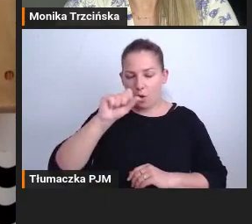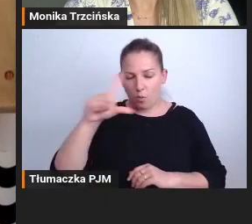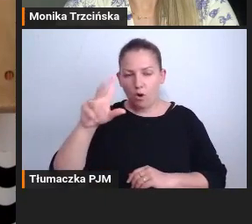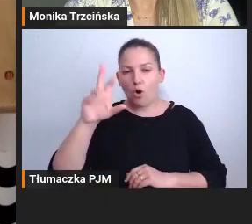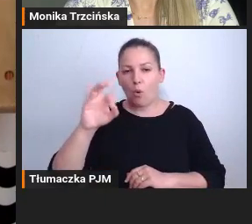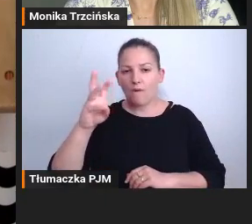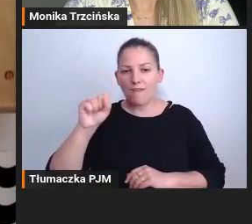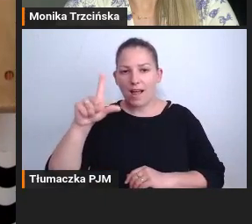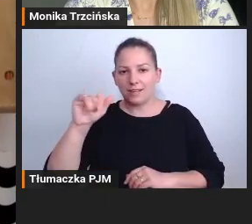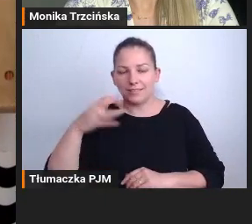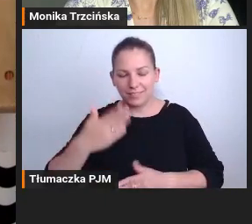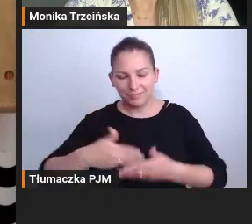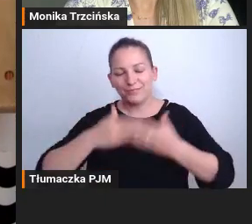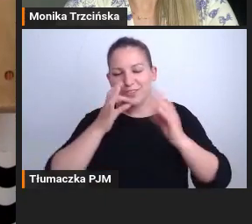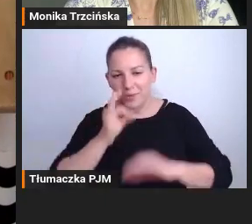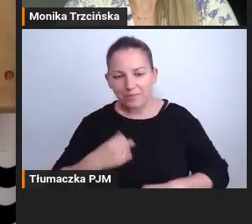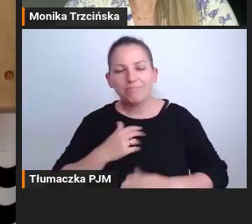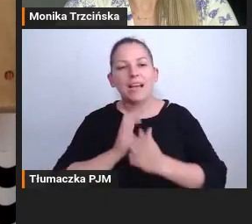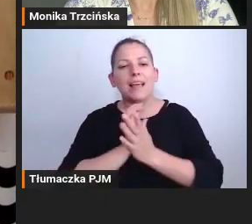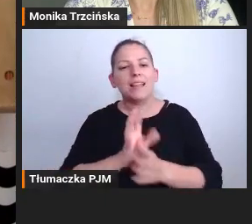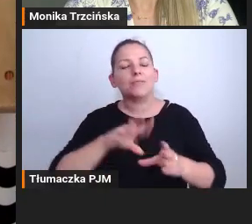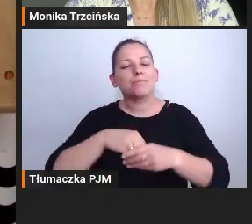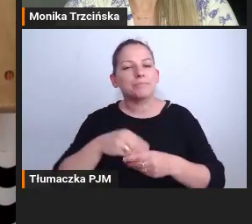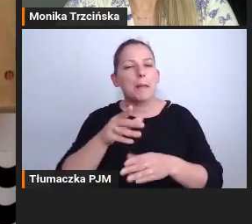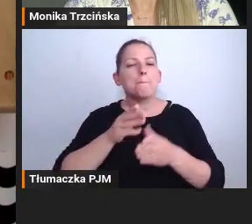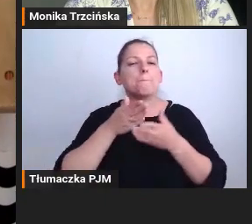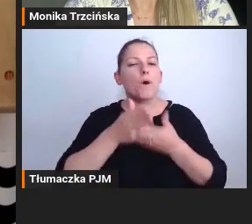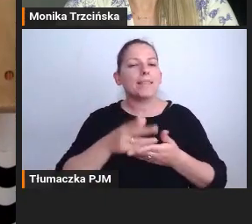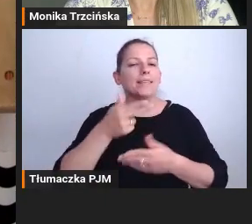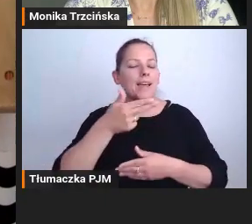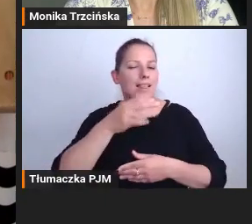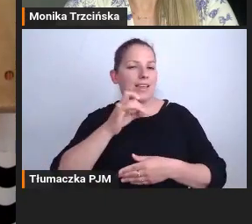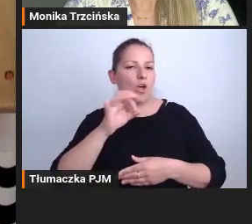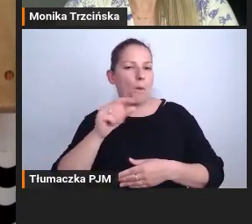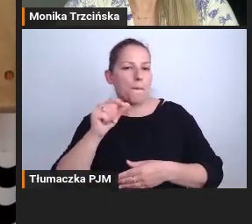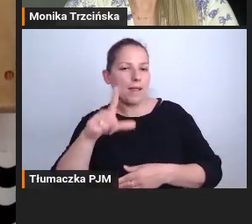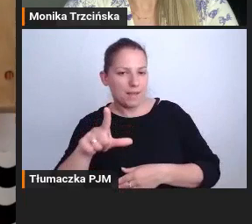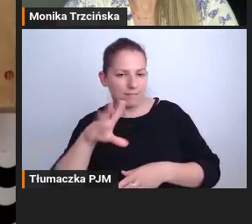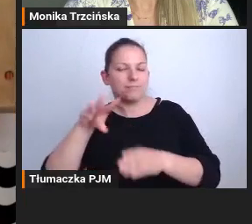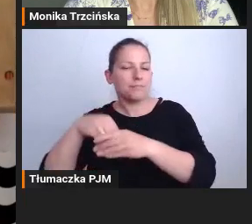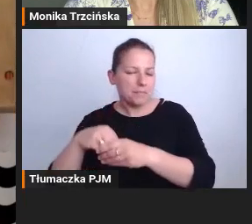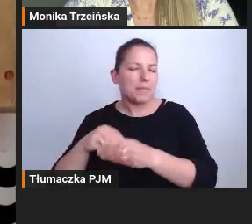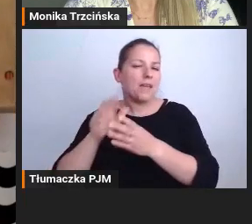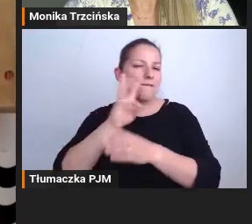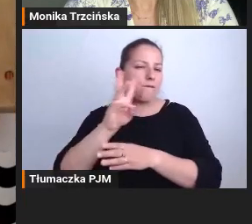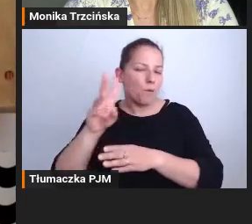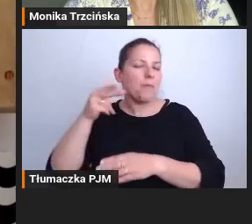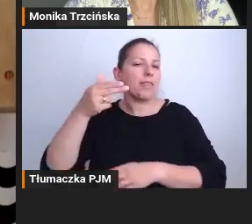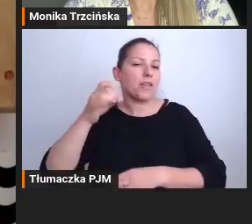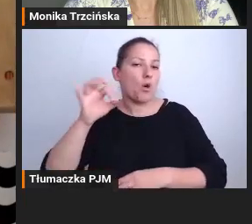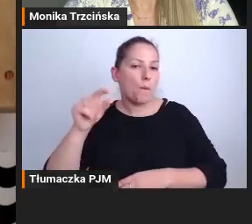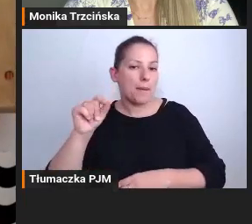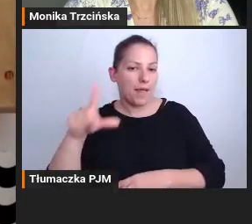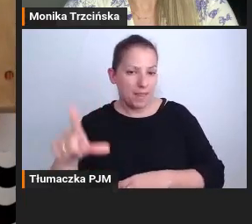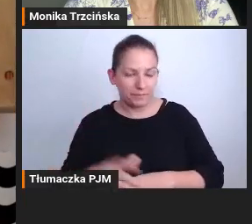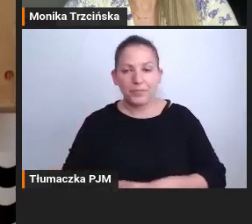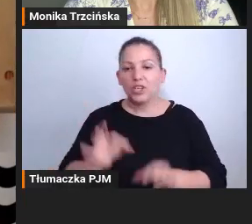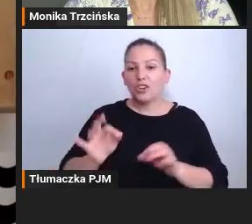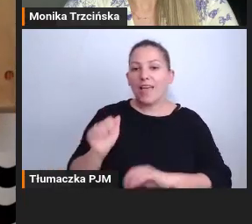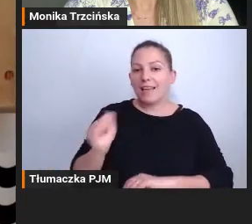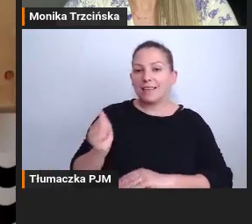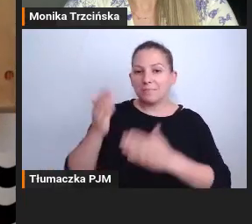dobry. Jestem redaktorem serwisu poradnik ngo.pl w portalu ngo.pl. A naszą dzisiejszą